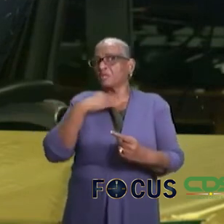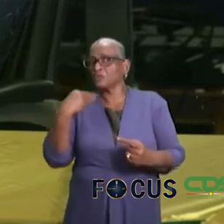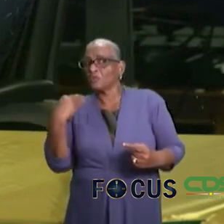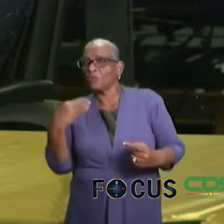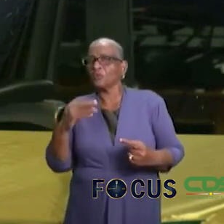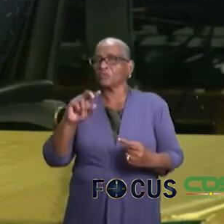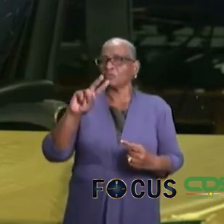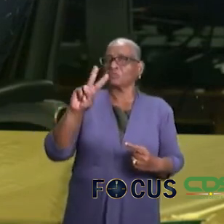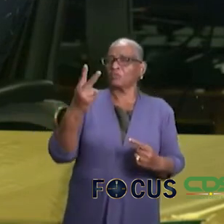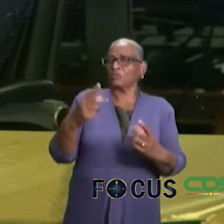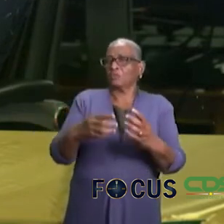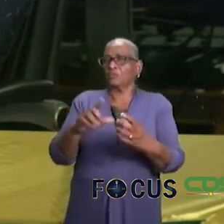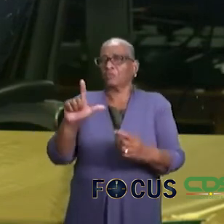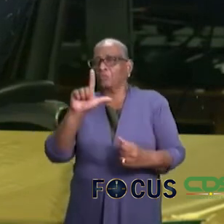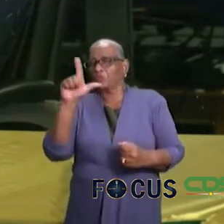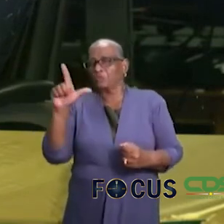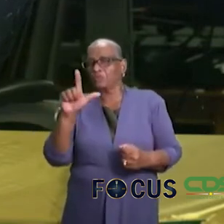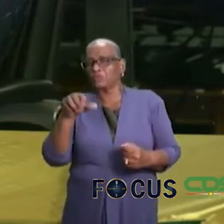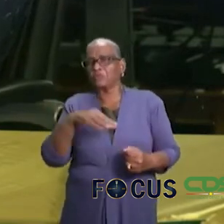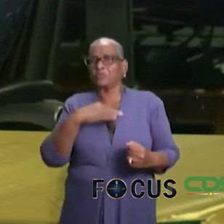juli.